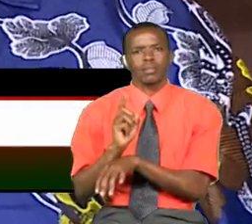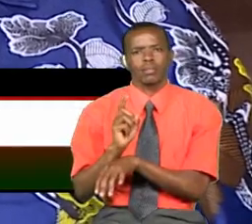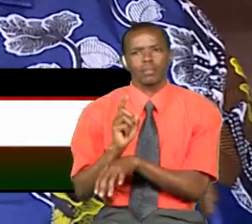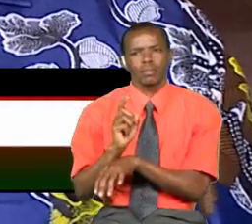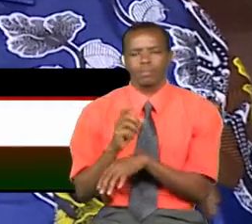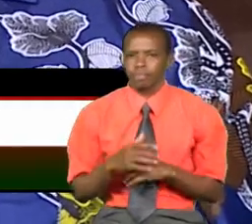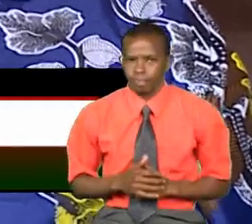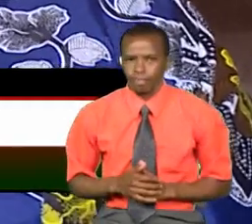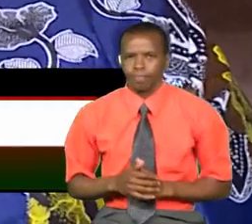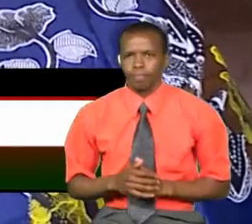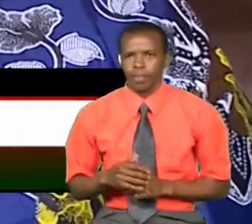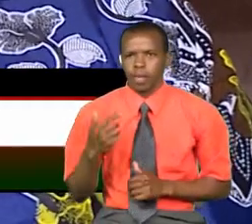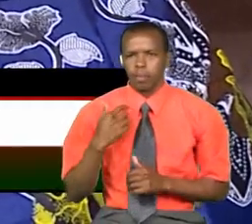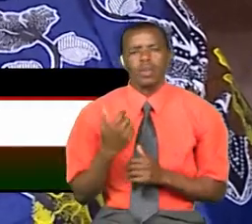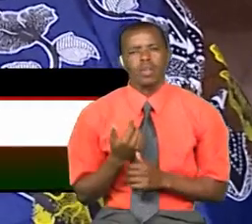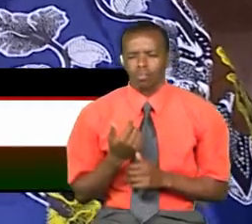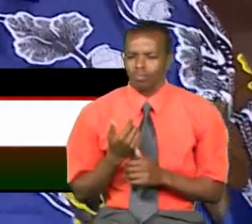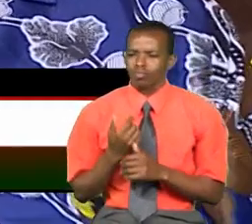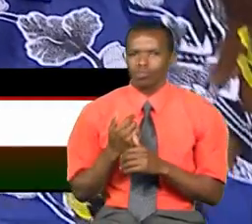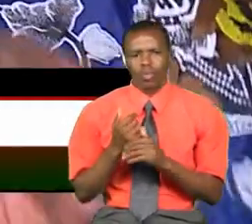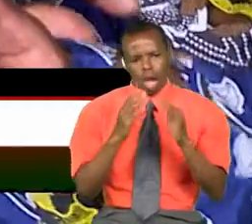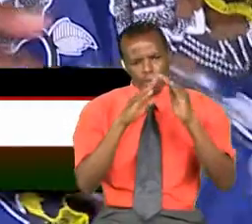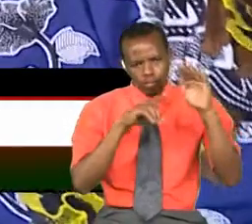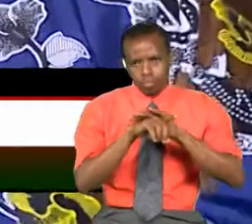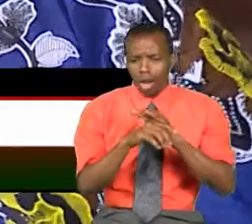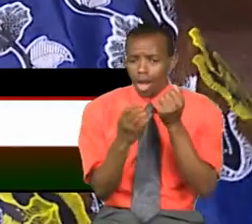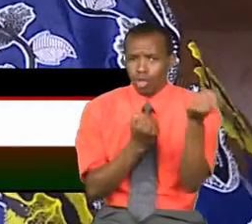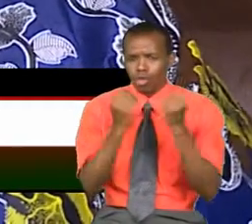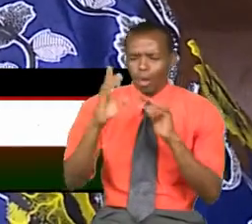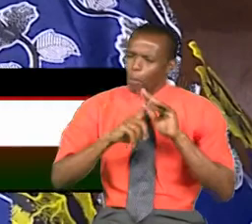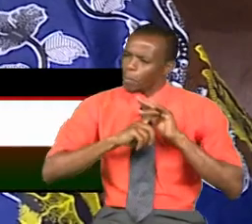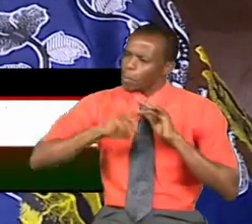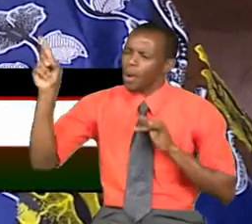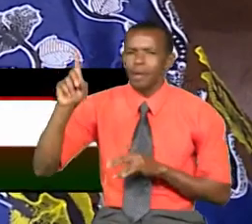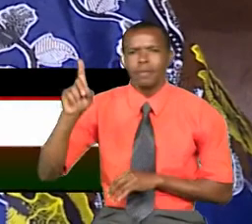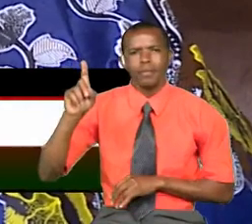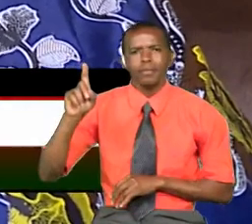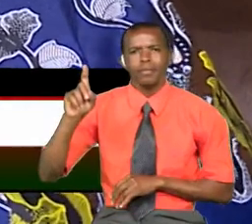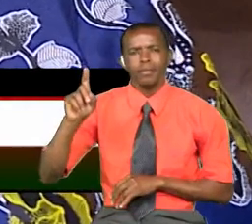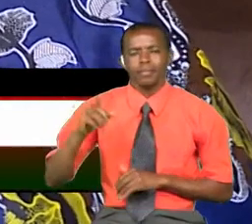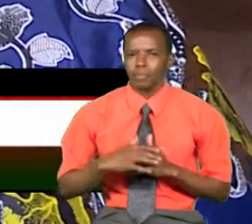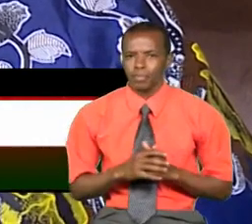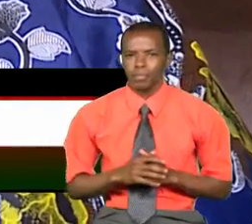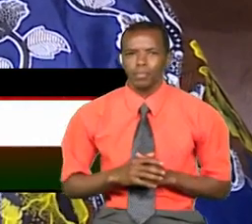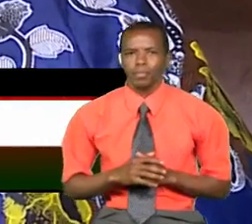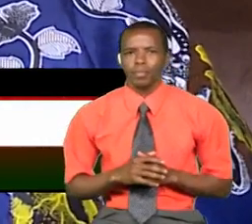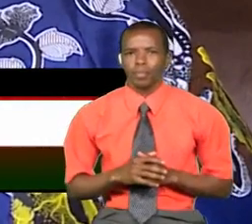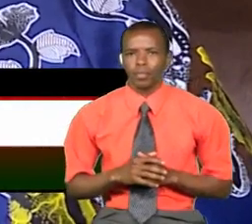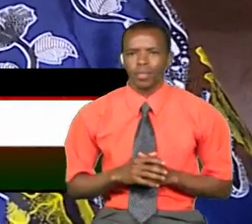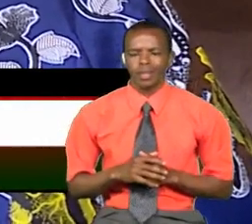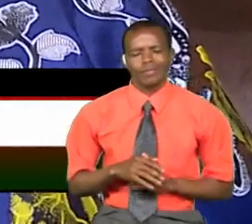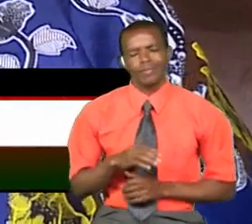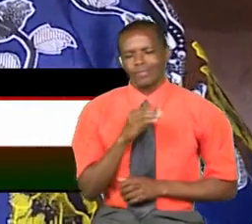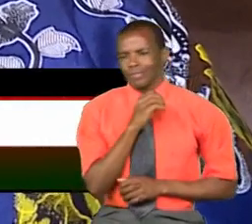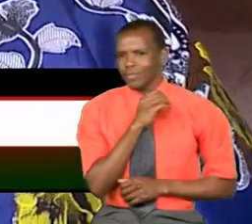up. Kaingia ndani ya nyumba bwana. Yule Wainaina alikimbia kabisa, alikimbia kama umeme,